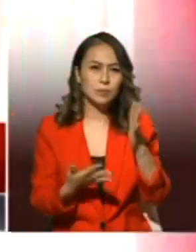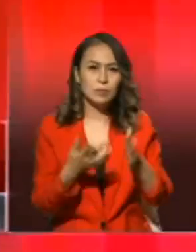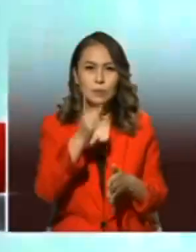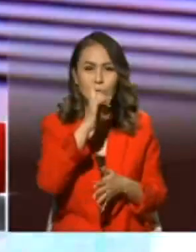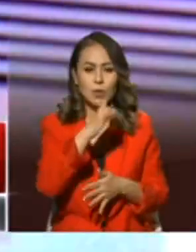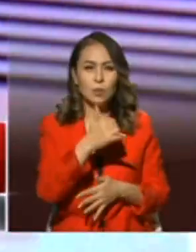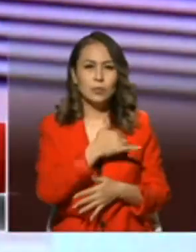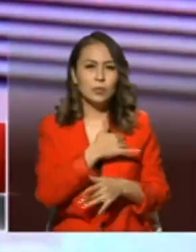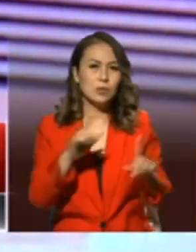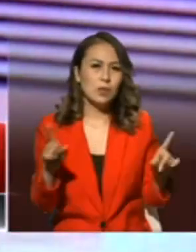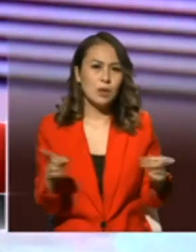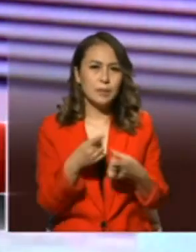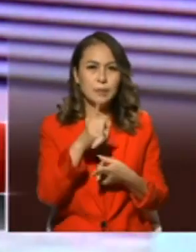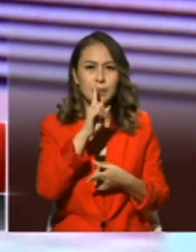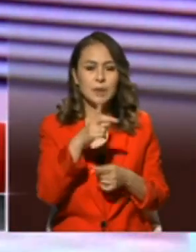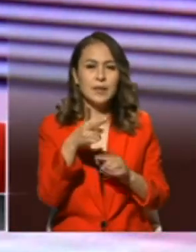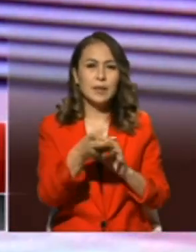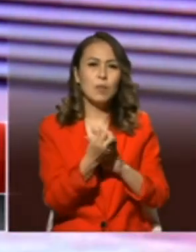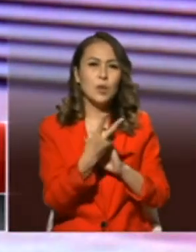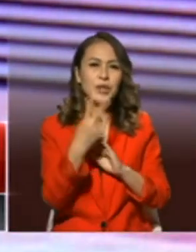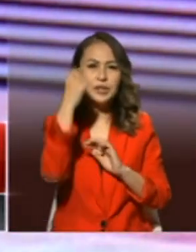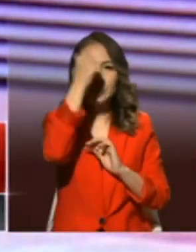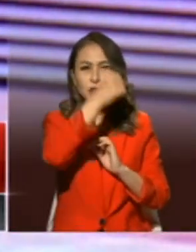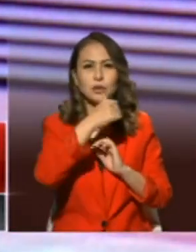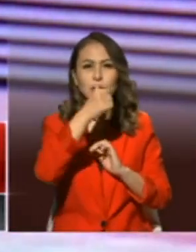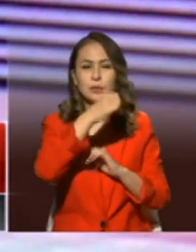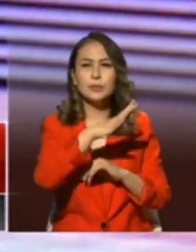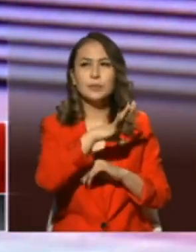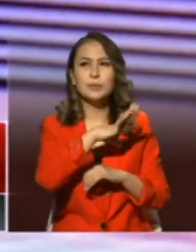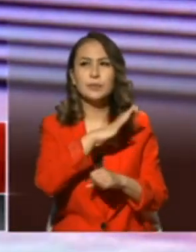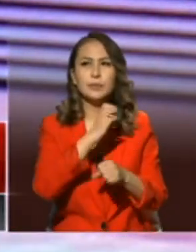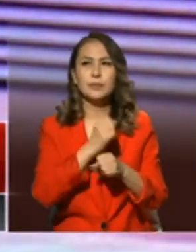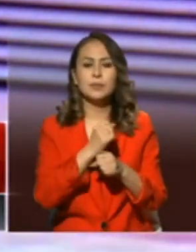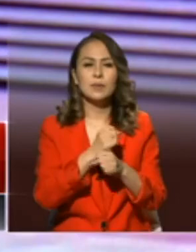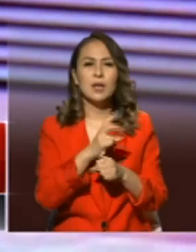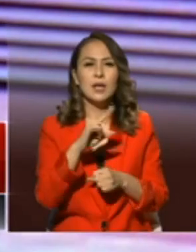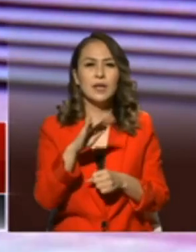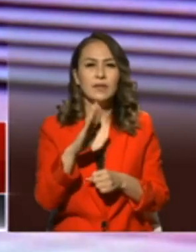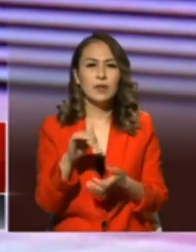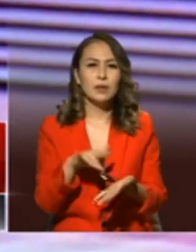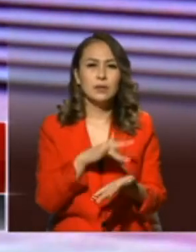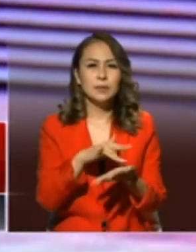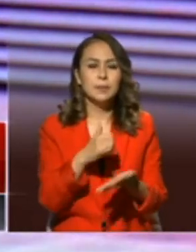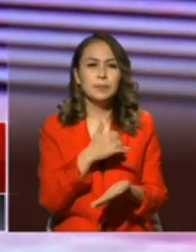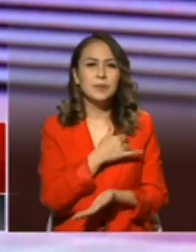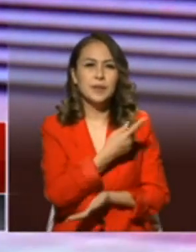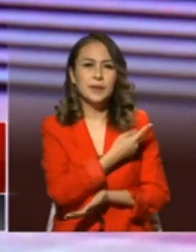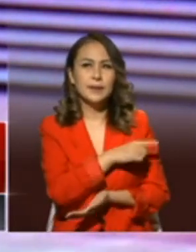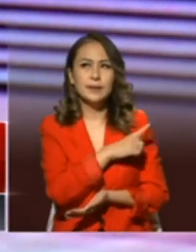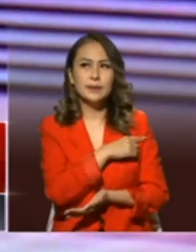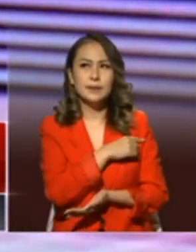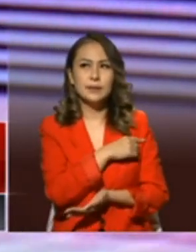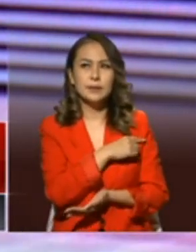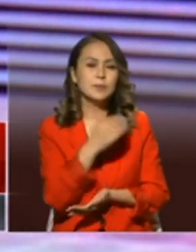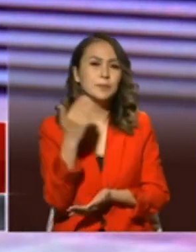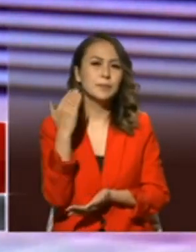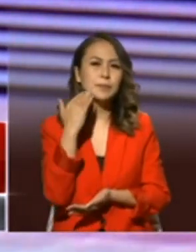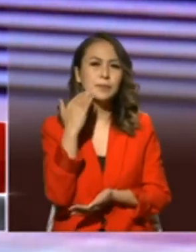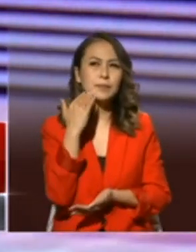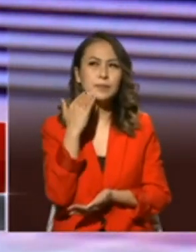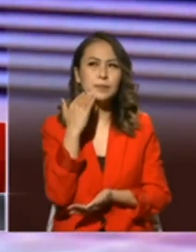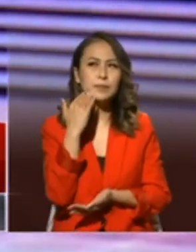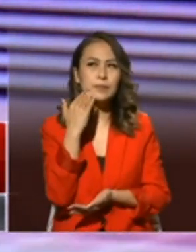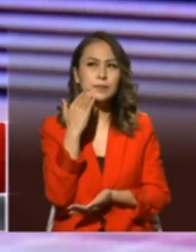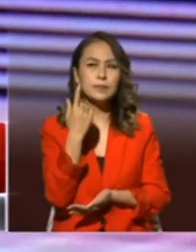уақытта дамымайды. Мен мына 2012 жылы Каунаста болдым, Литва қаласында. Біздің клиника аптасына кем дегенде